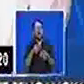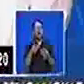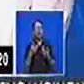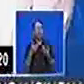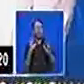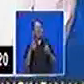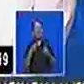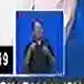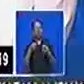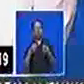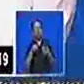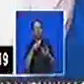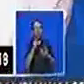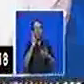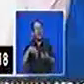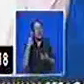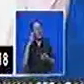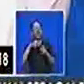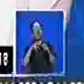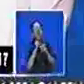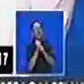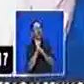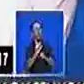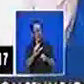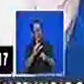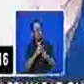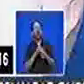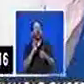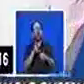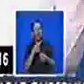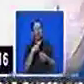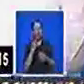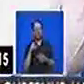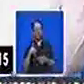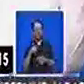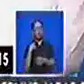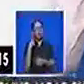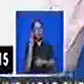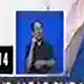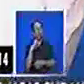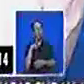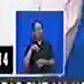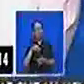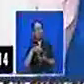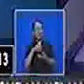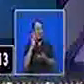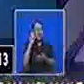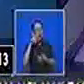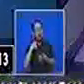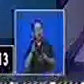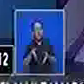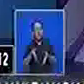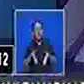bareng-bareng. Termasuk apa yang terjadi di Semarang, yang nanti kita buatkan tol sampai ke Demak, dan itu sekaligus menjadi tanggul laut.